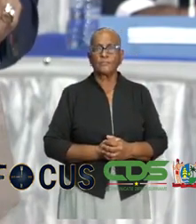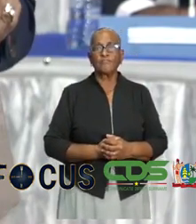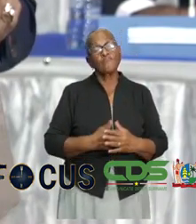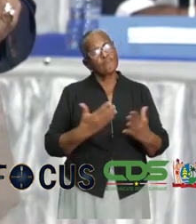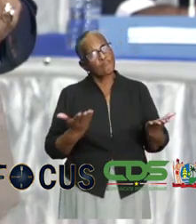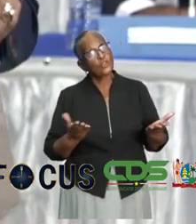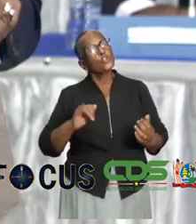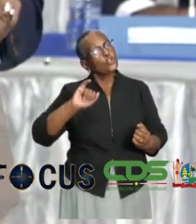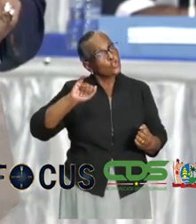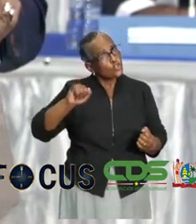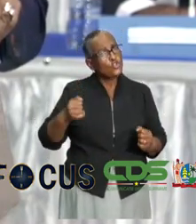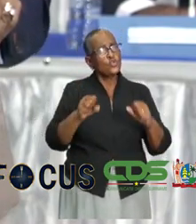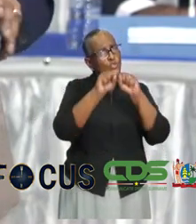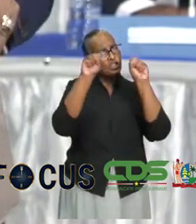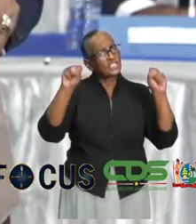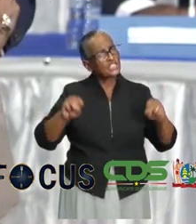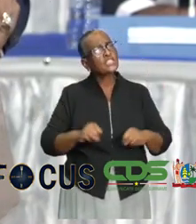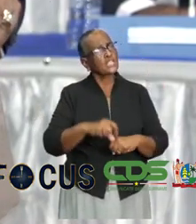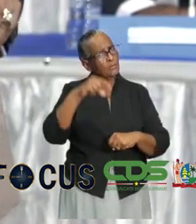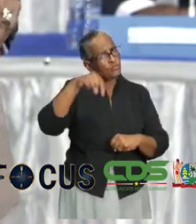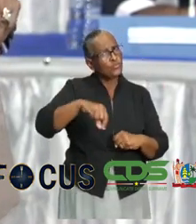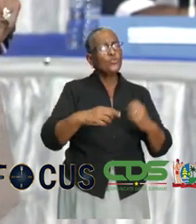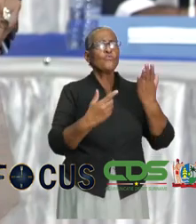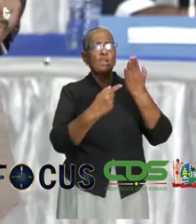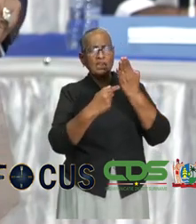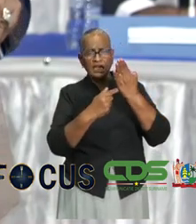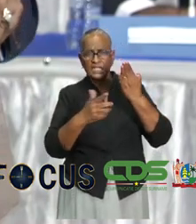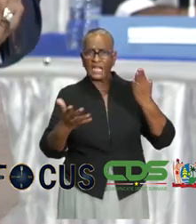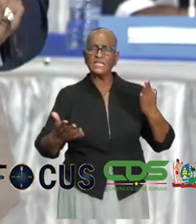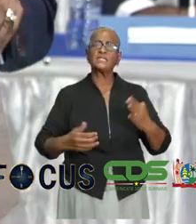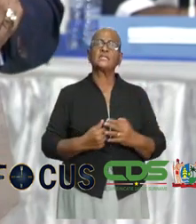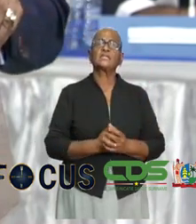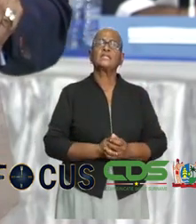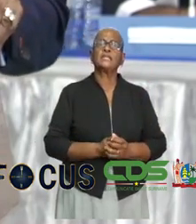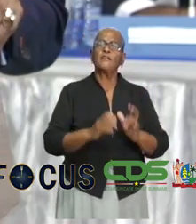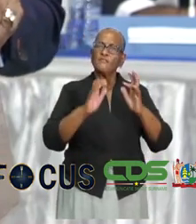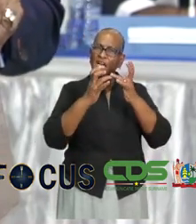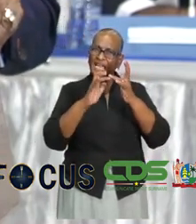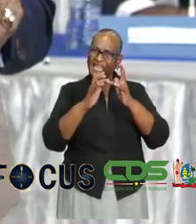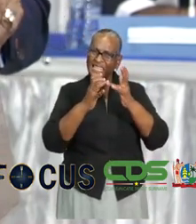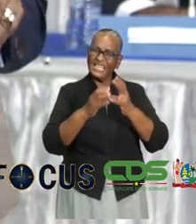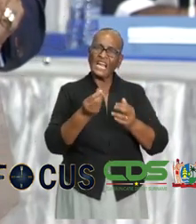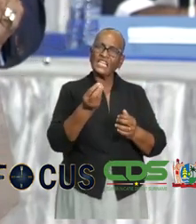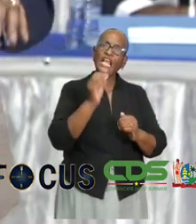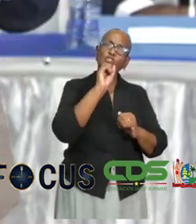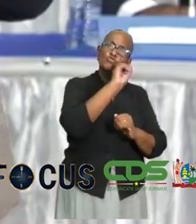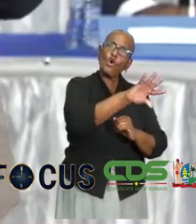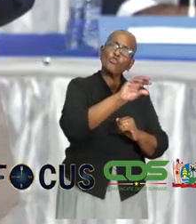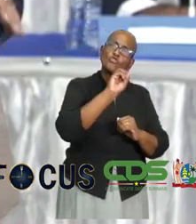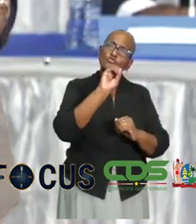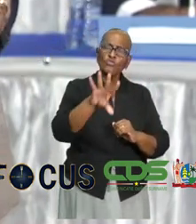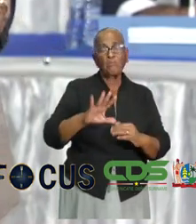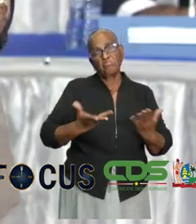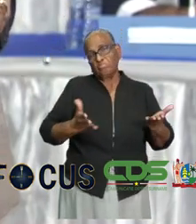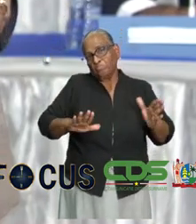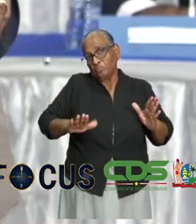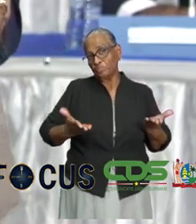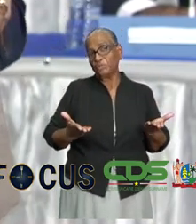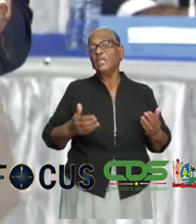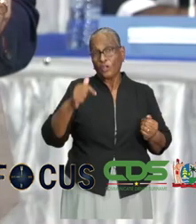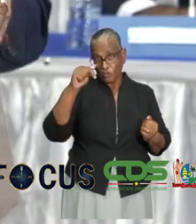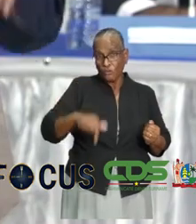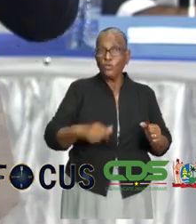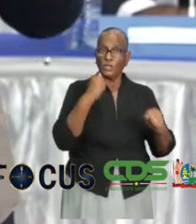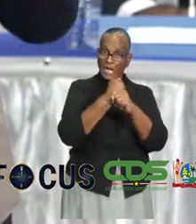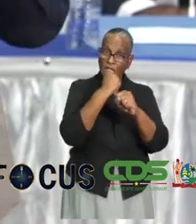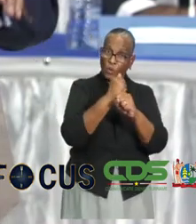Middels het nieuwe systeem wat we introduceren, digitaliseren van geldovermakingen. Dat gaat gebeuren. Naar die